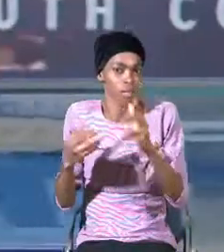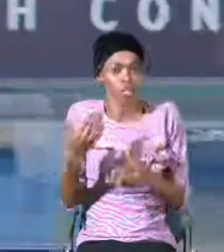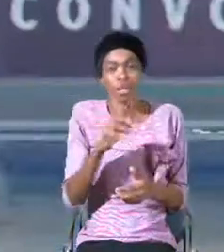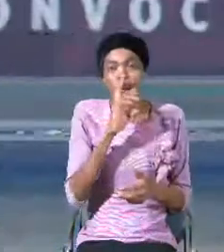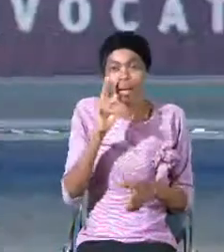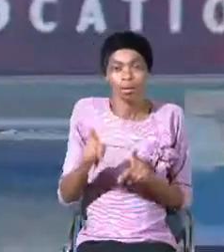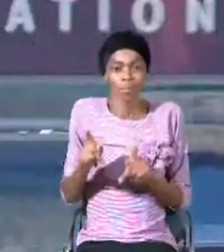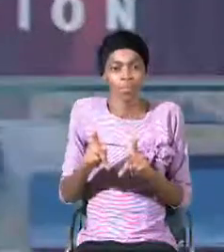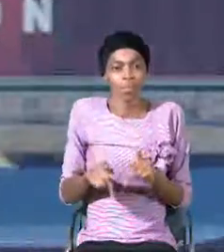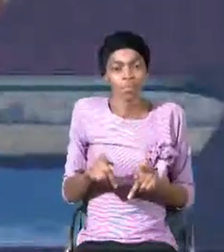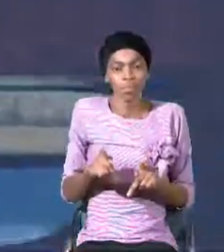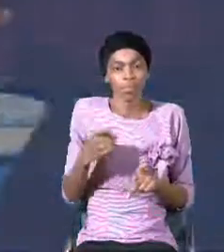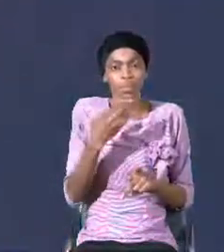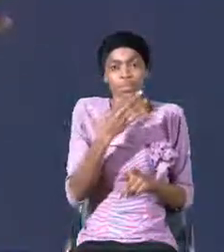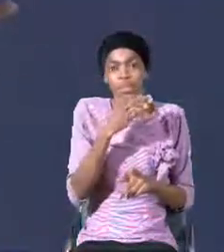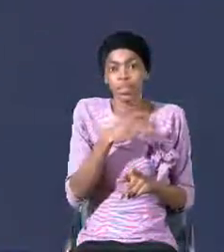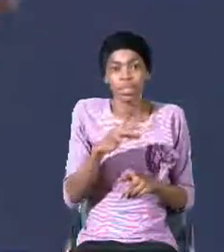gens,